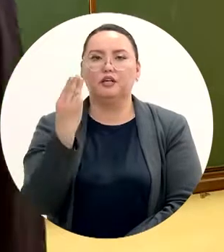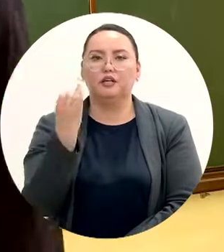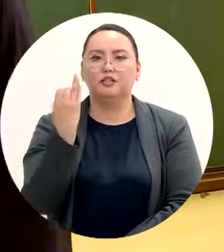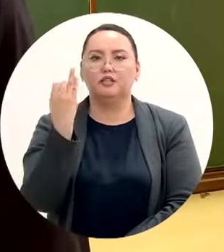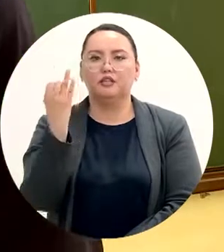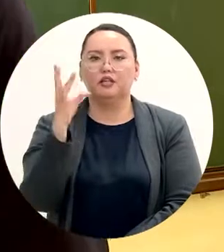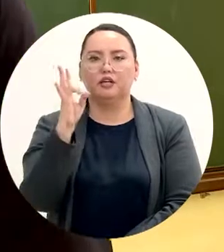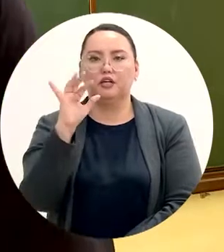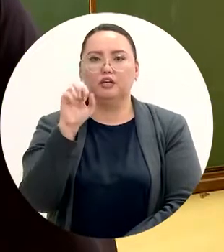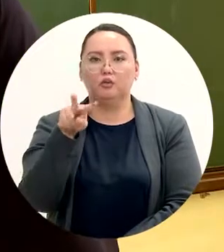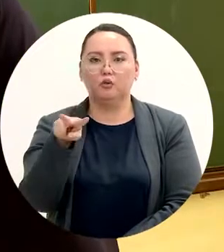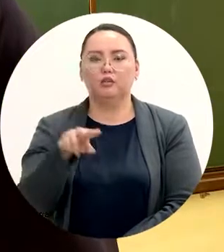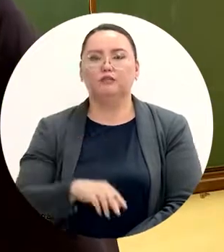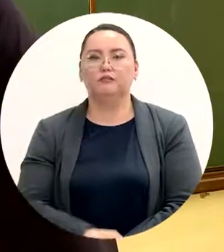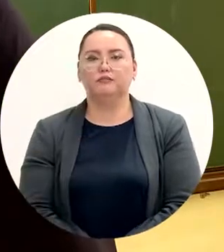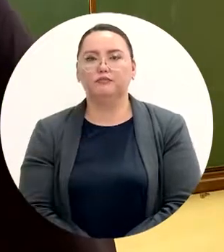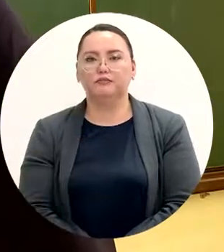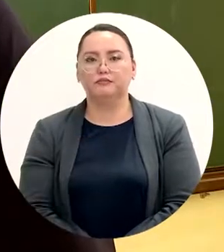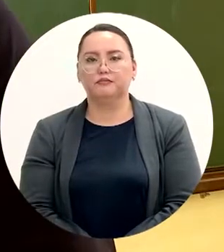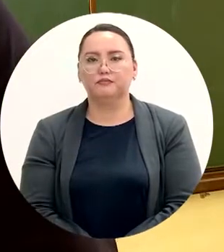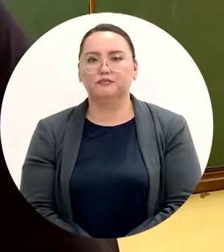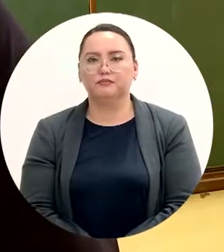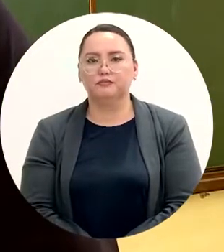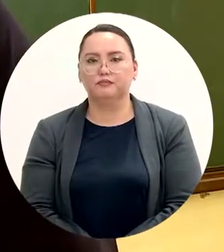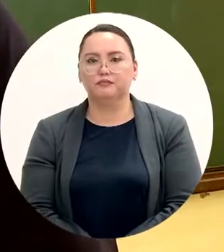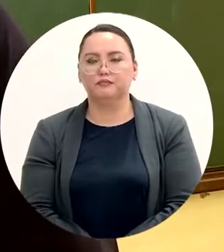жиргал харин шунал гэдэг үгийг